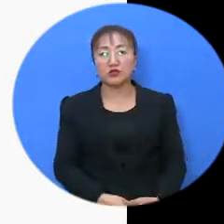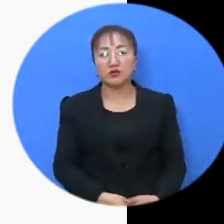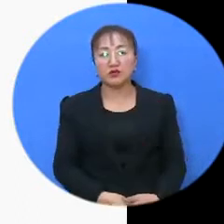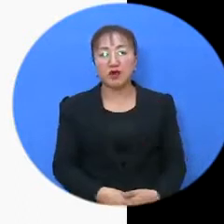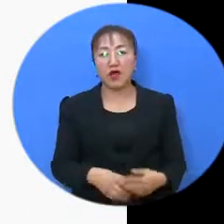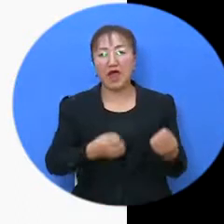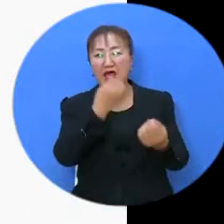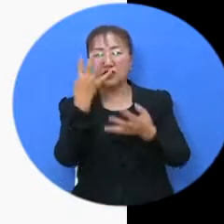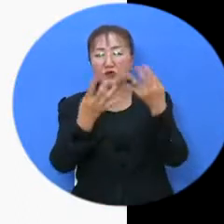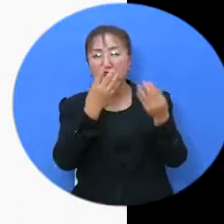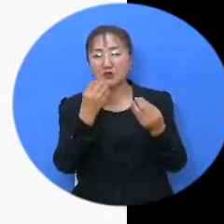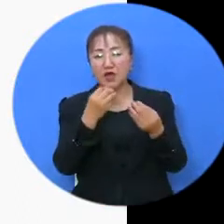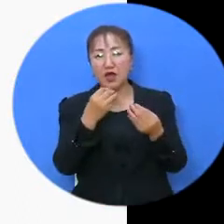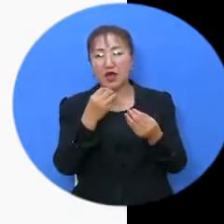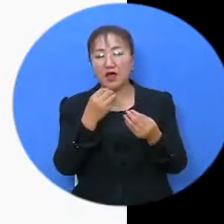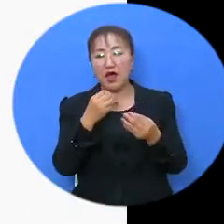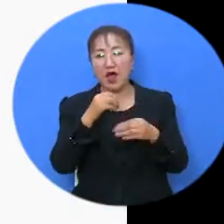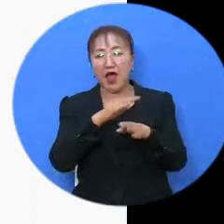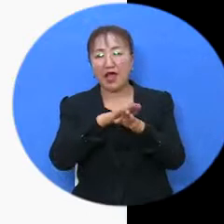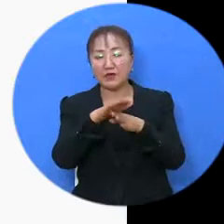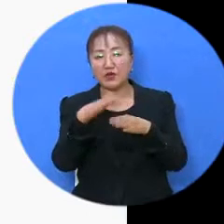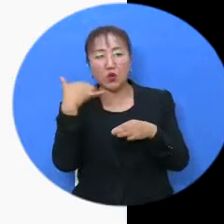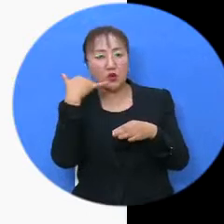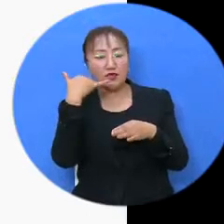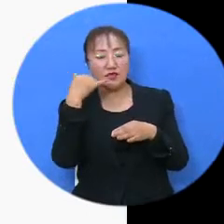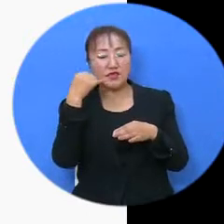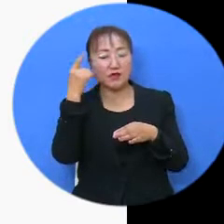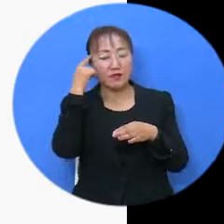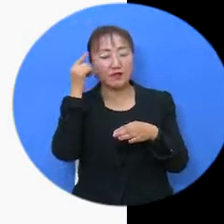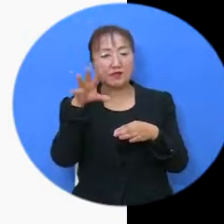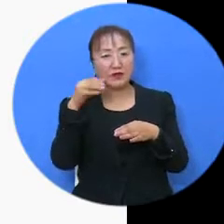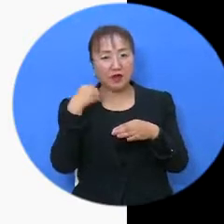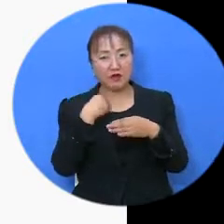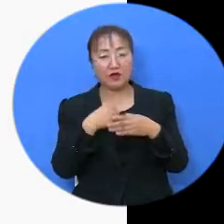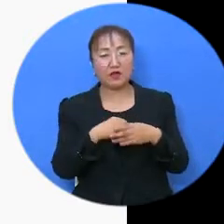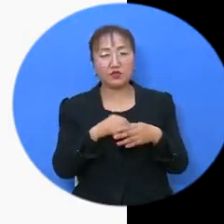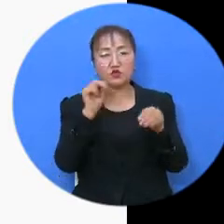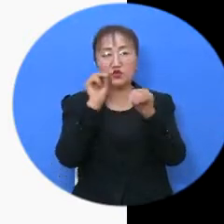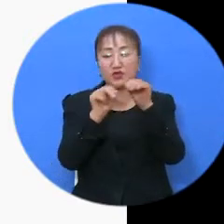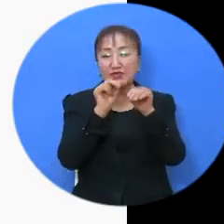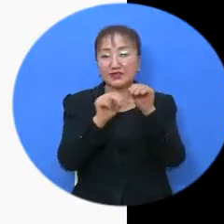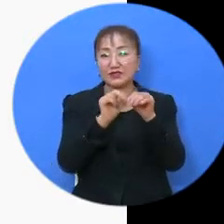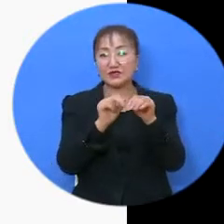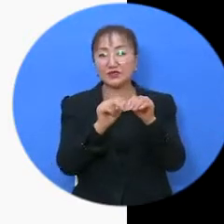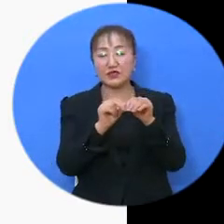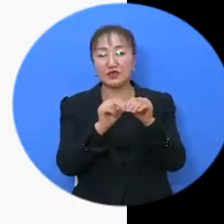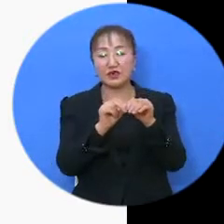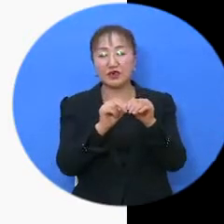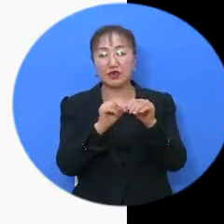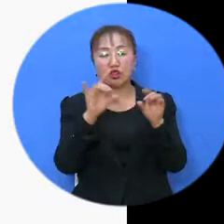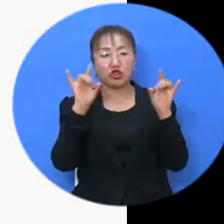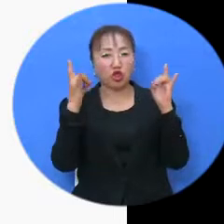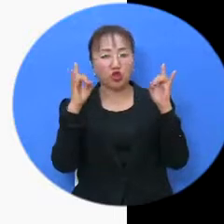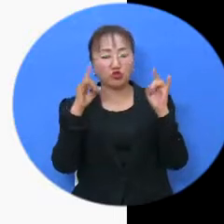Гал унтраах албаны утасны дугаарыг мэддэг болоорой. Шүдэнз болон гал асаах хэрэгслээр